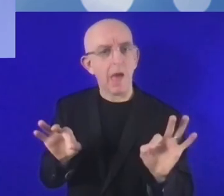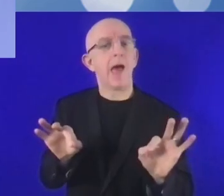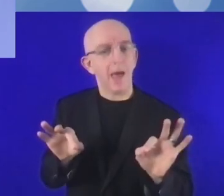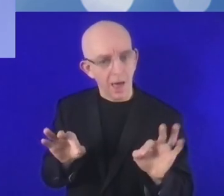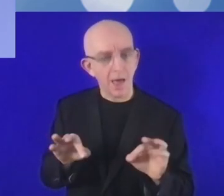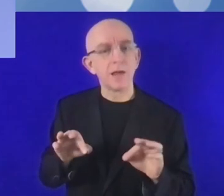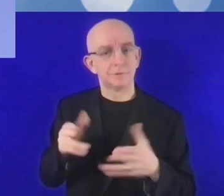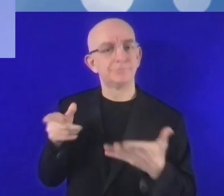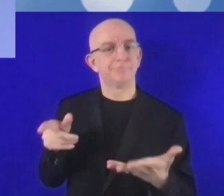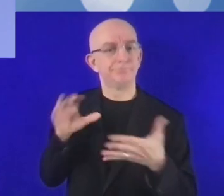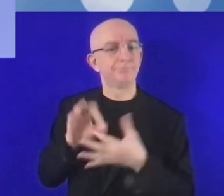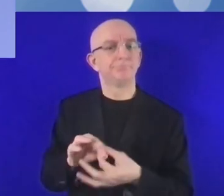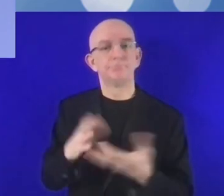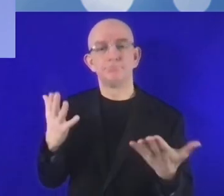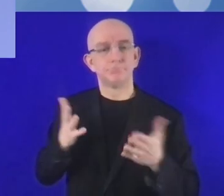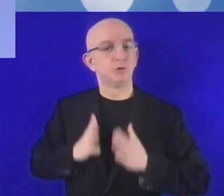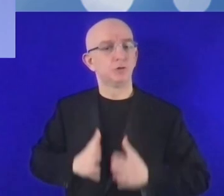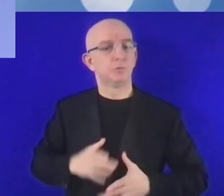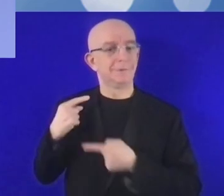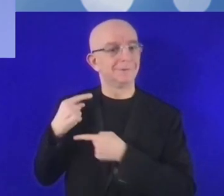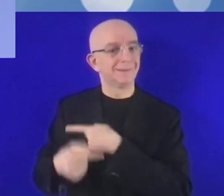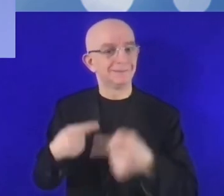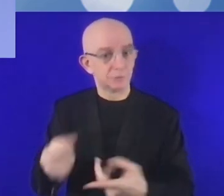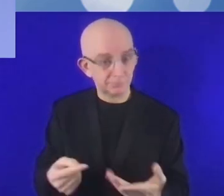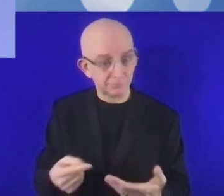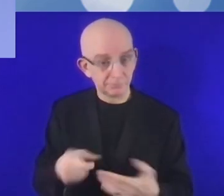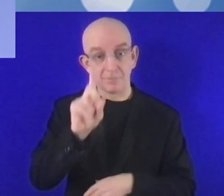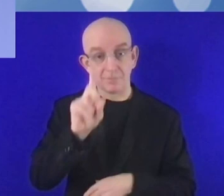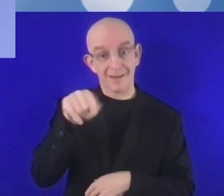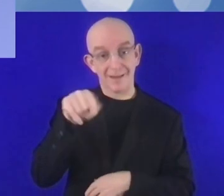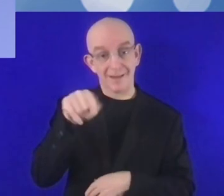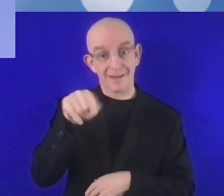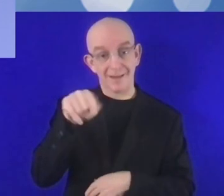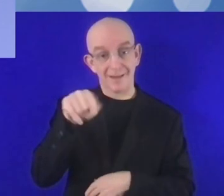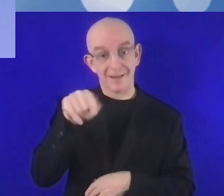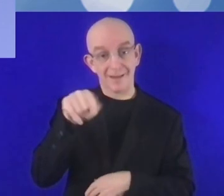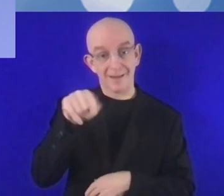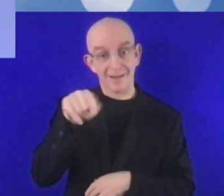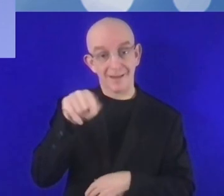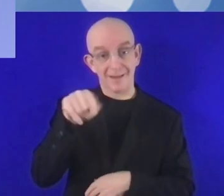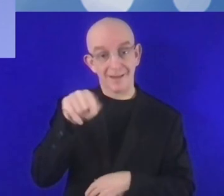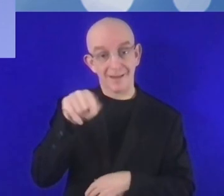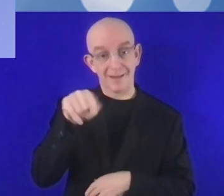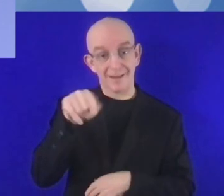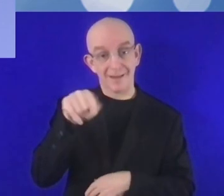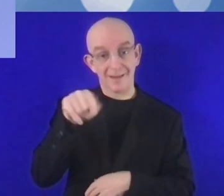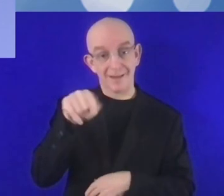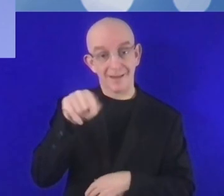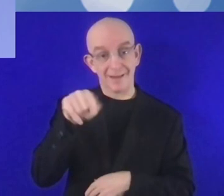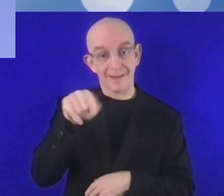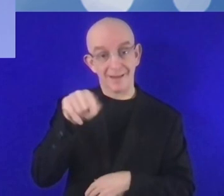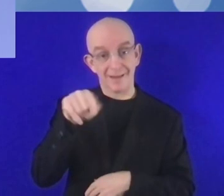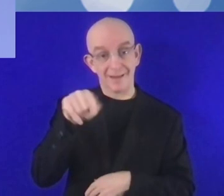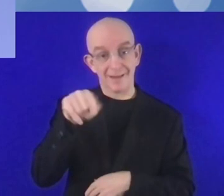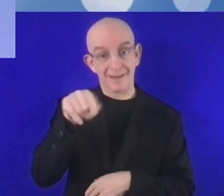Итак, если принять во внимание два этих слоя, сопоставить их, то на этом основании мы можем делать выводы